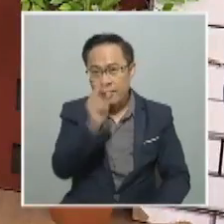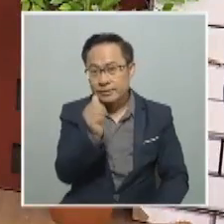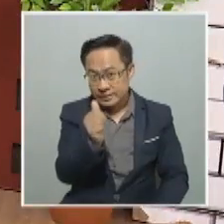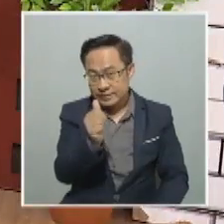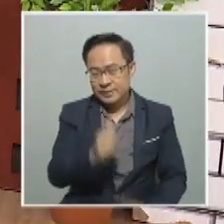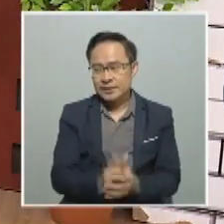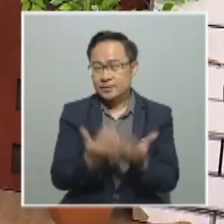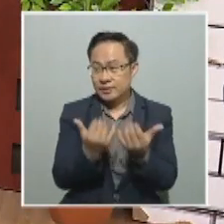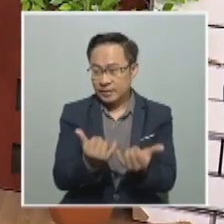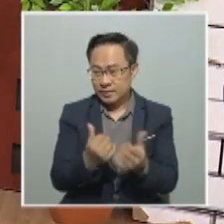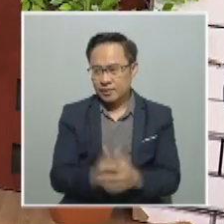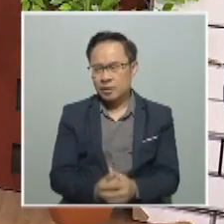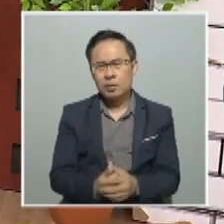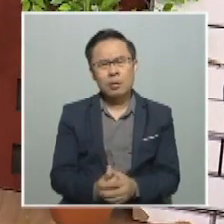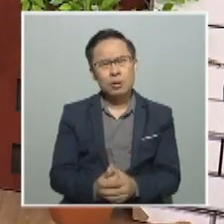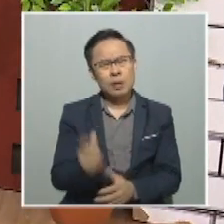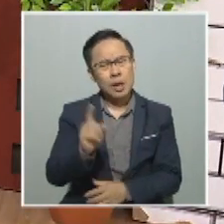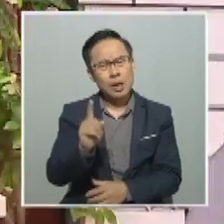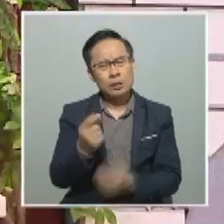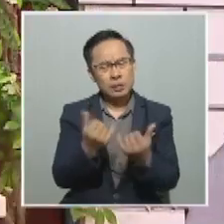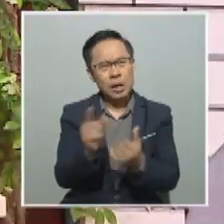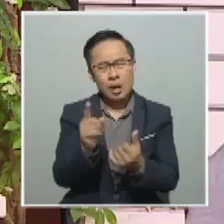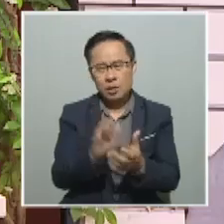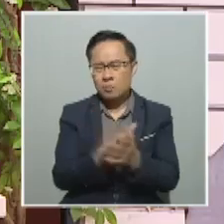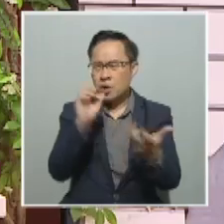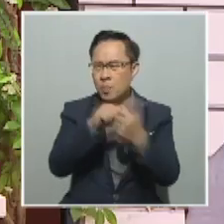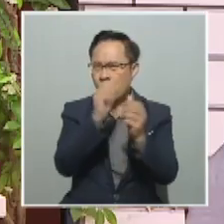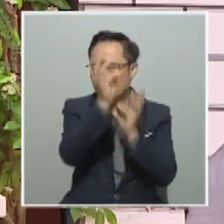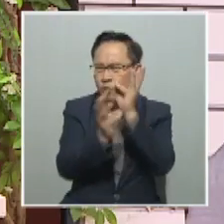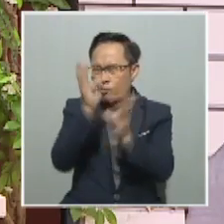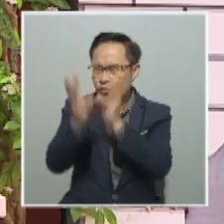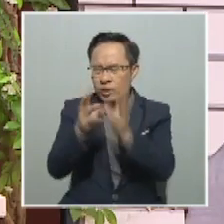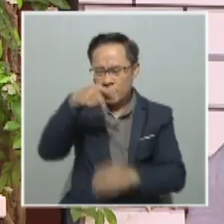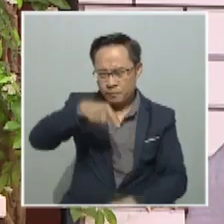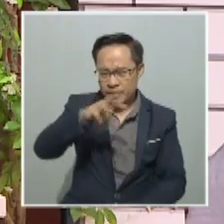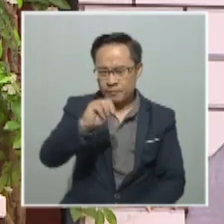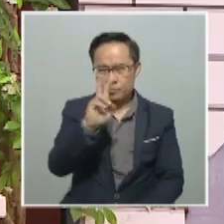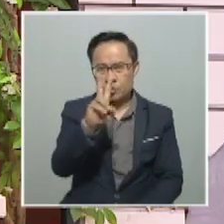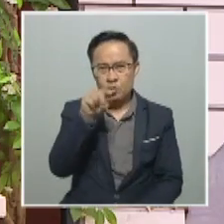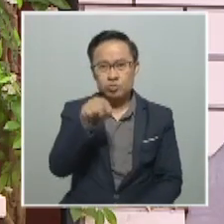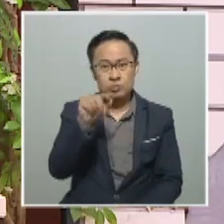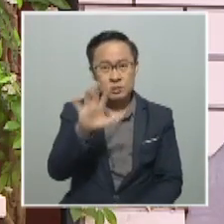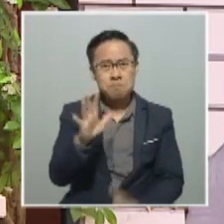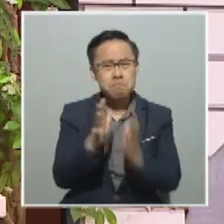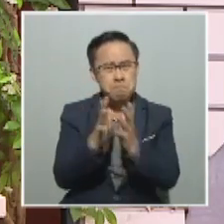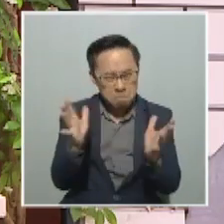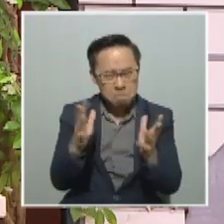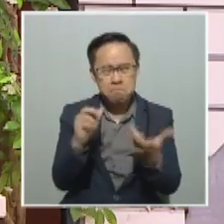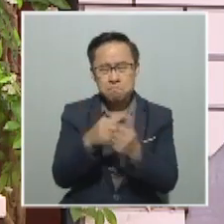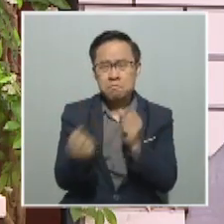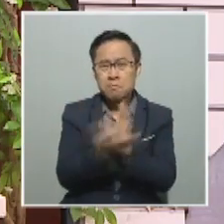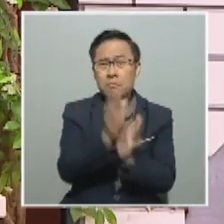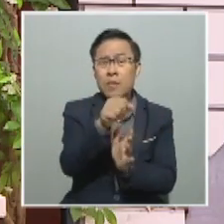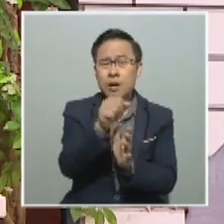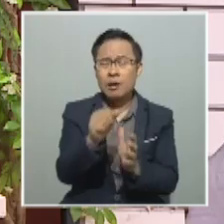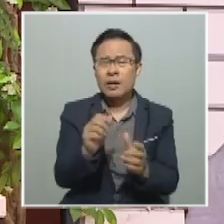คะช่วงนี้แหมอย่าว่าแหละนะฮะฝุ่นก็เยอะ PM 2.5 ด้วยอย่าว่าแต่ว่า